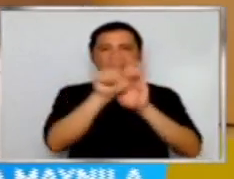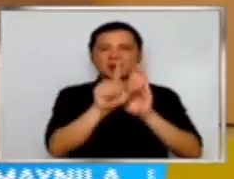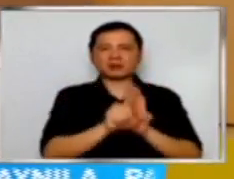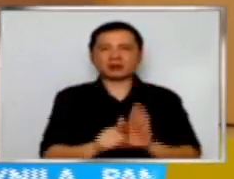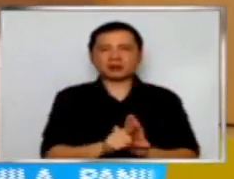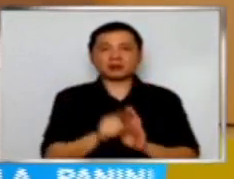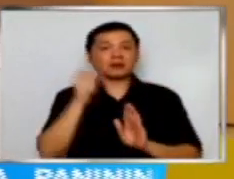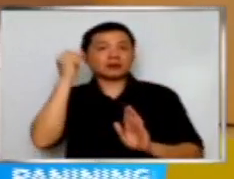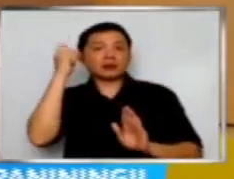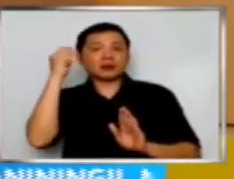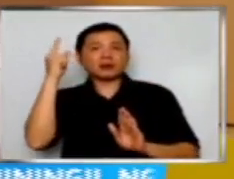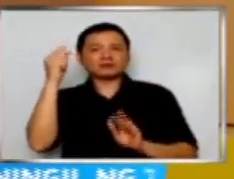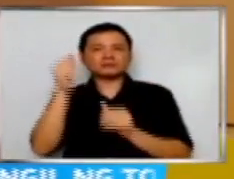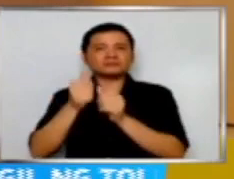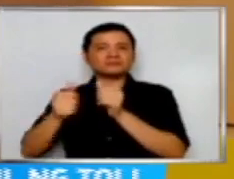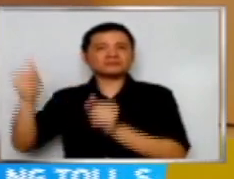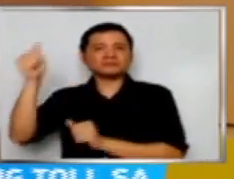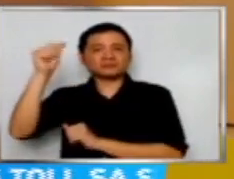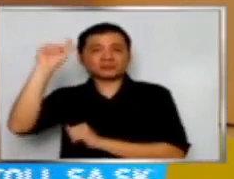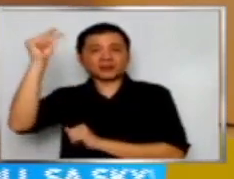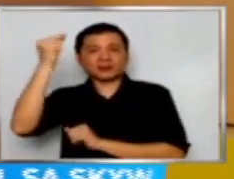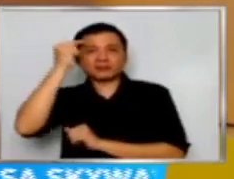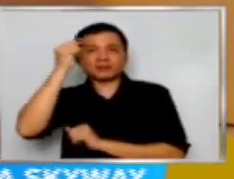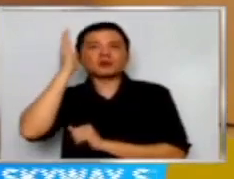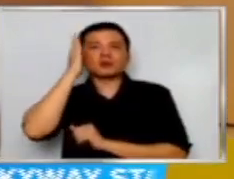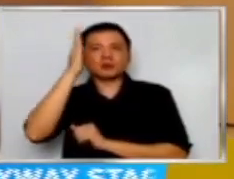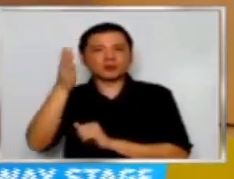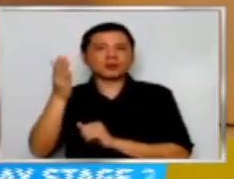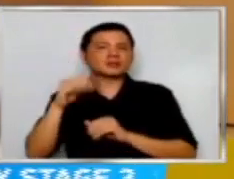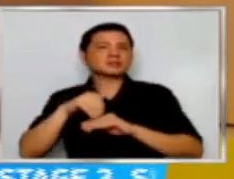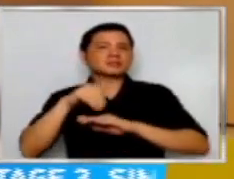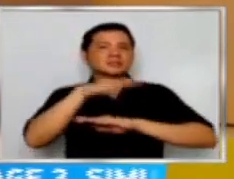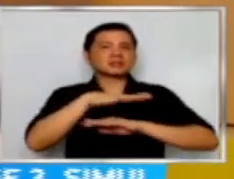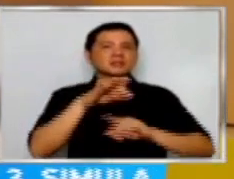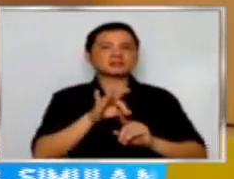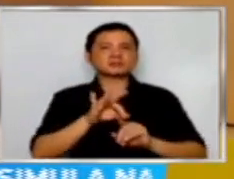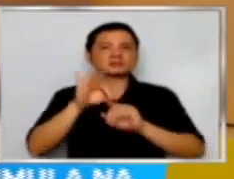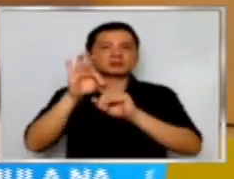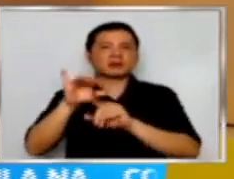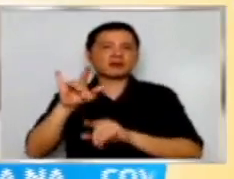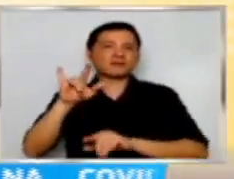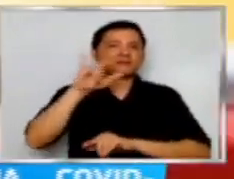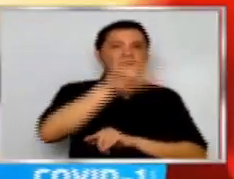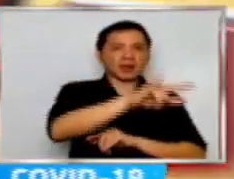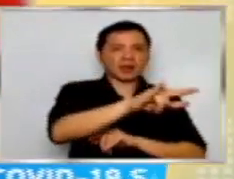special commercial flights mula sa mga naturang bansa. Balitang hatid ni JP Soriano.